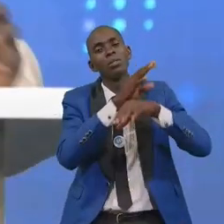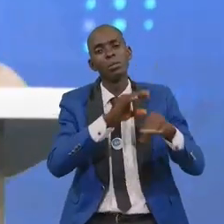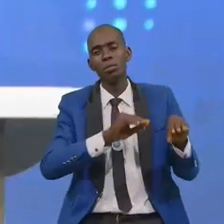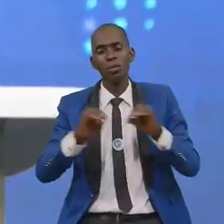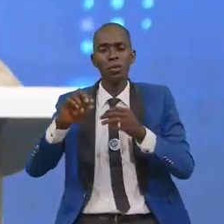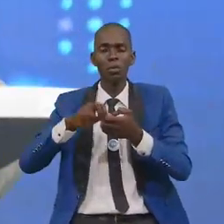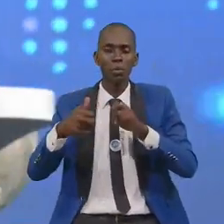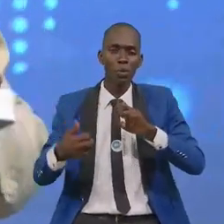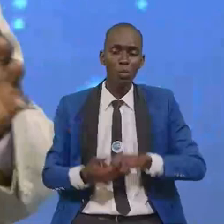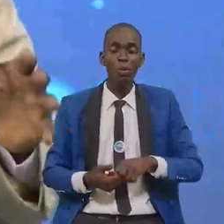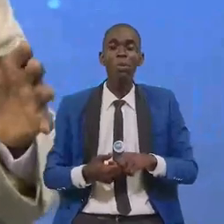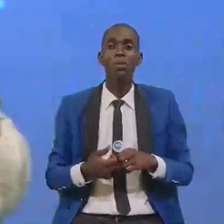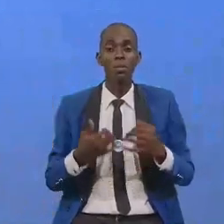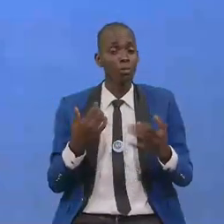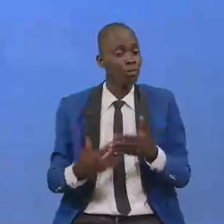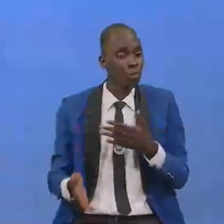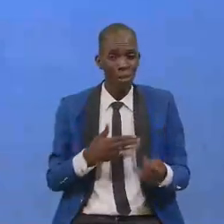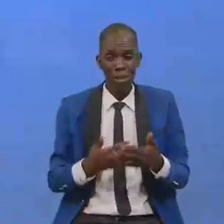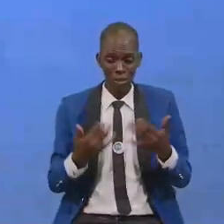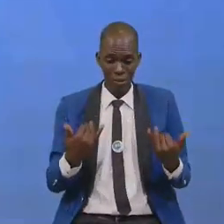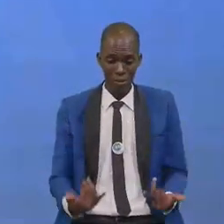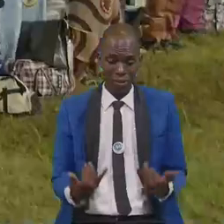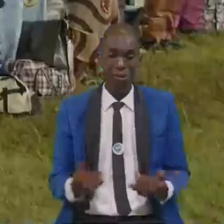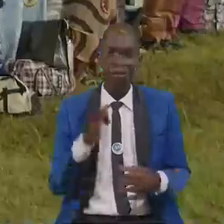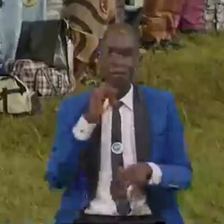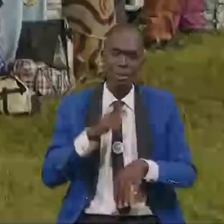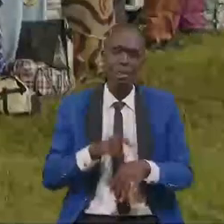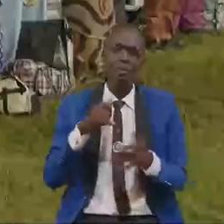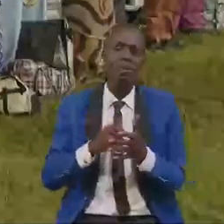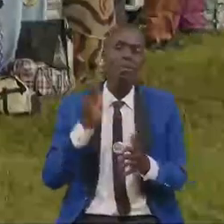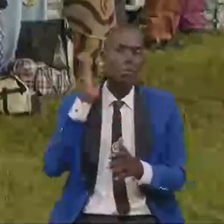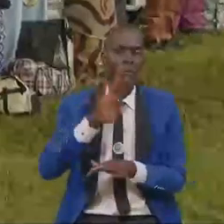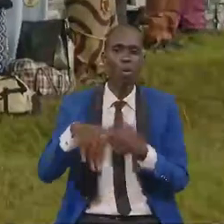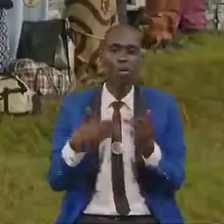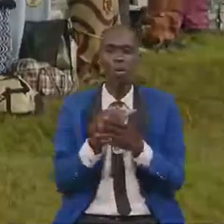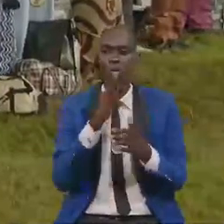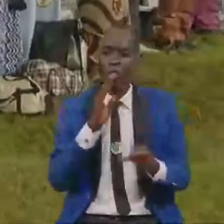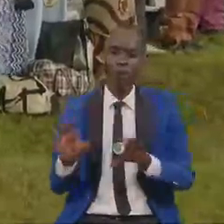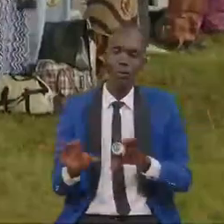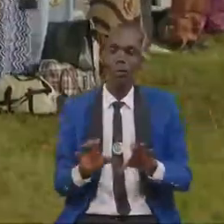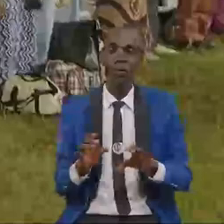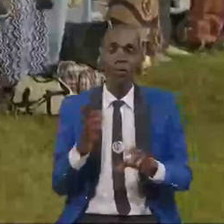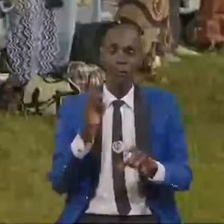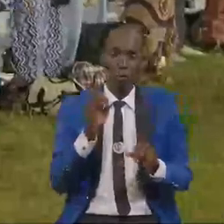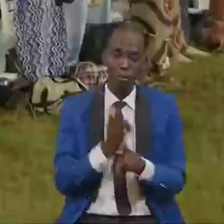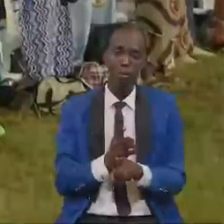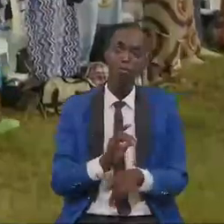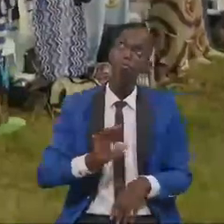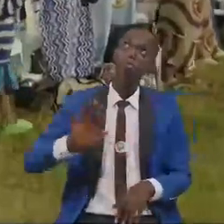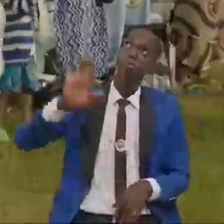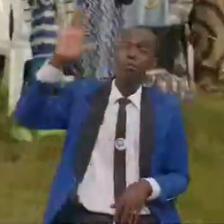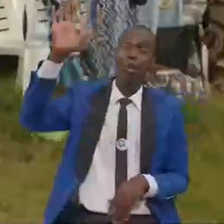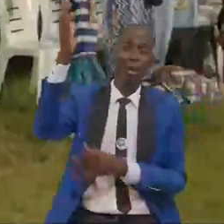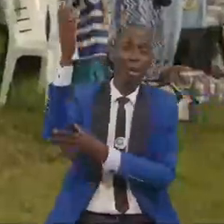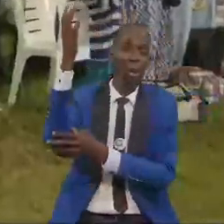déplacés quel que soit la chose voici le moment ce sera fait lève ta main et impose